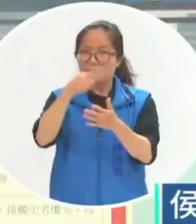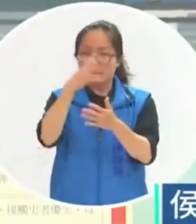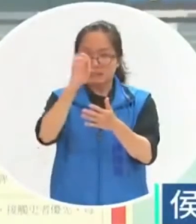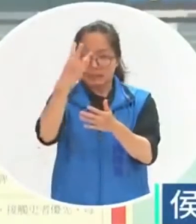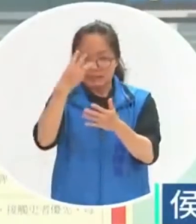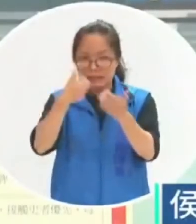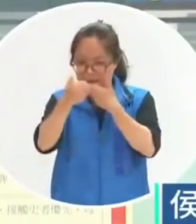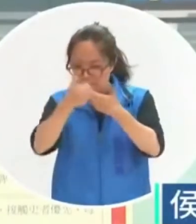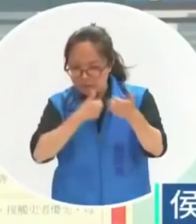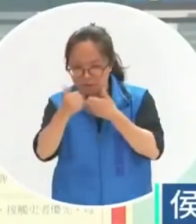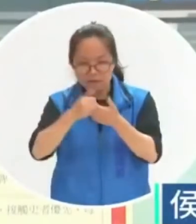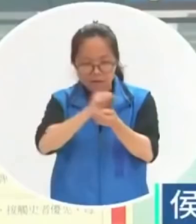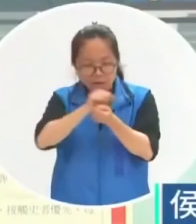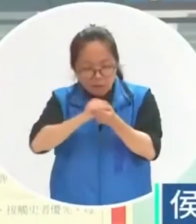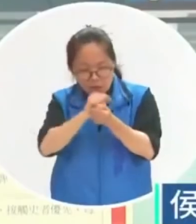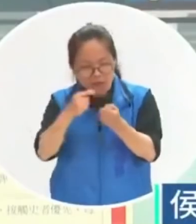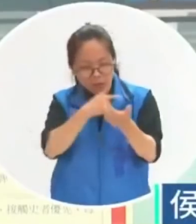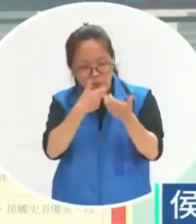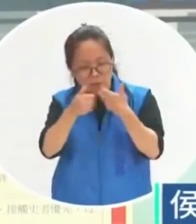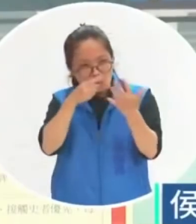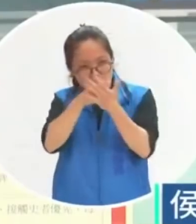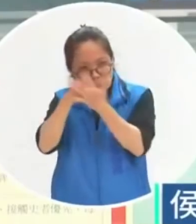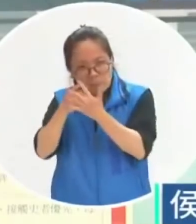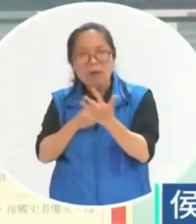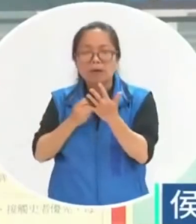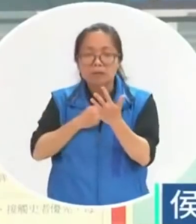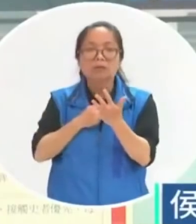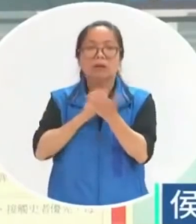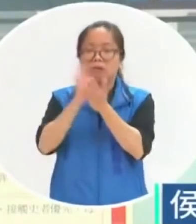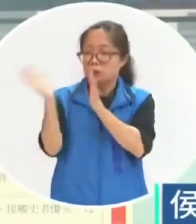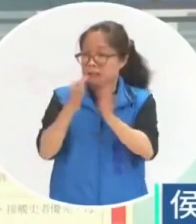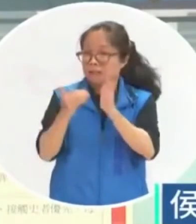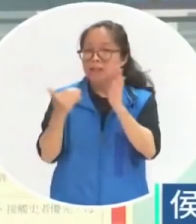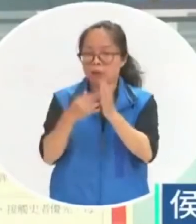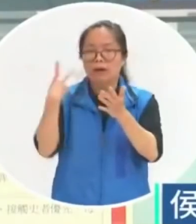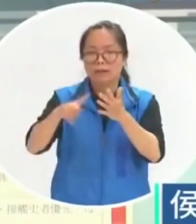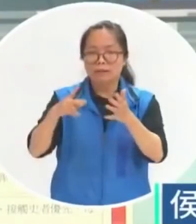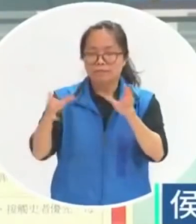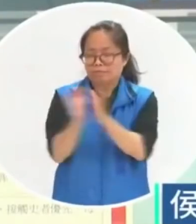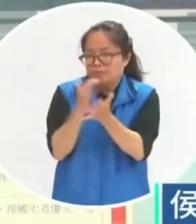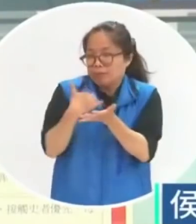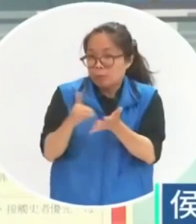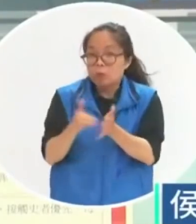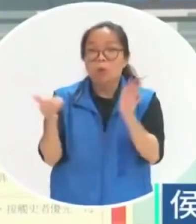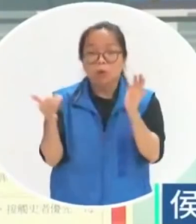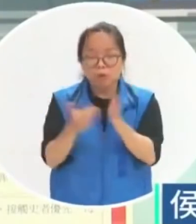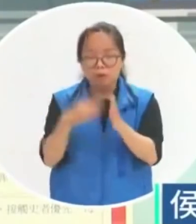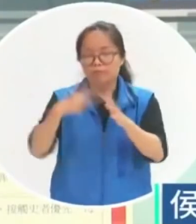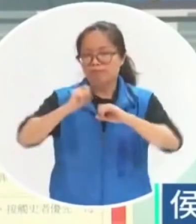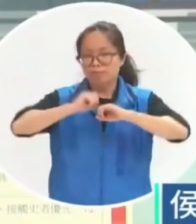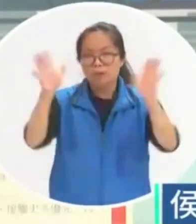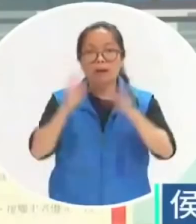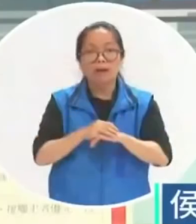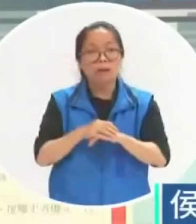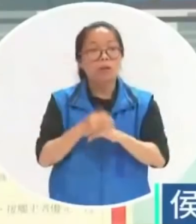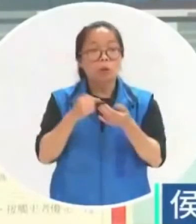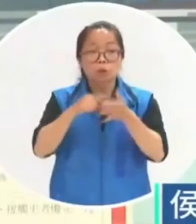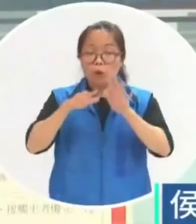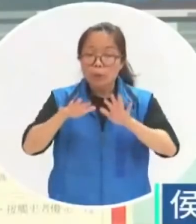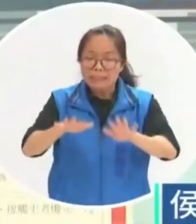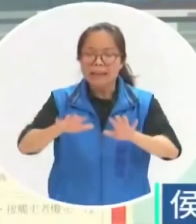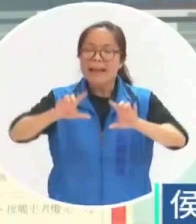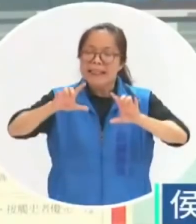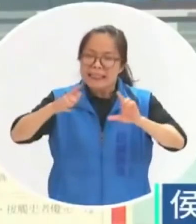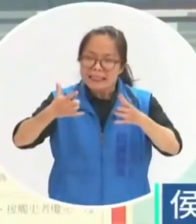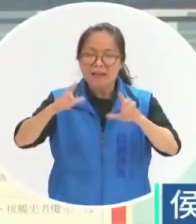诊的个案去消化去做了解，然后才有办法做好统计。所以目前我们稍